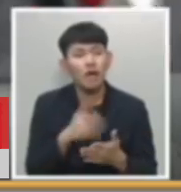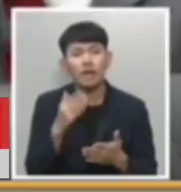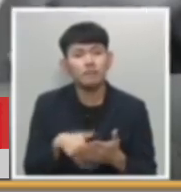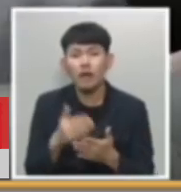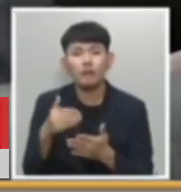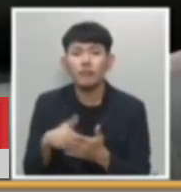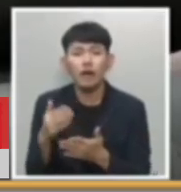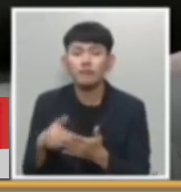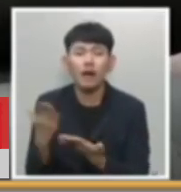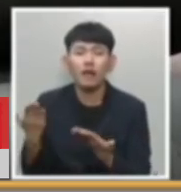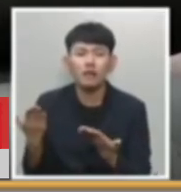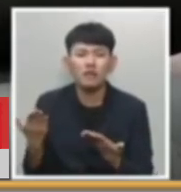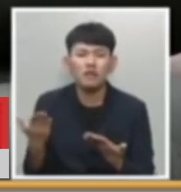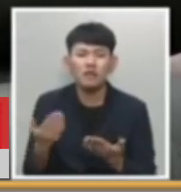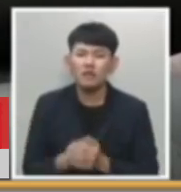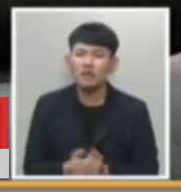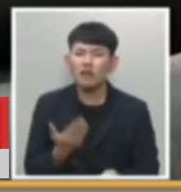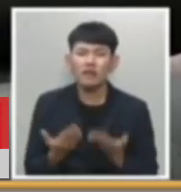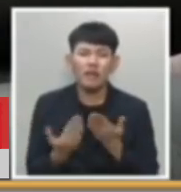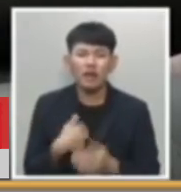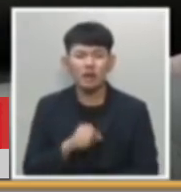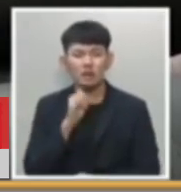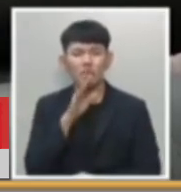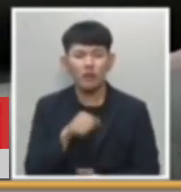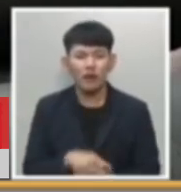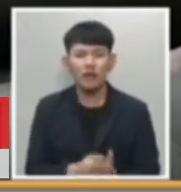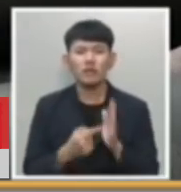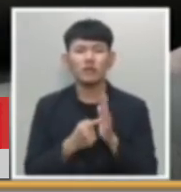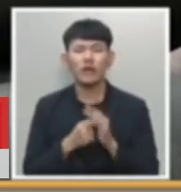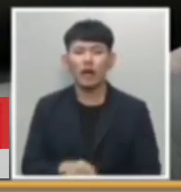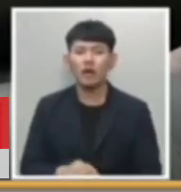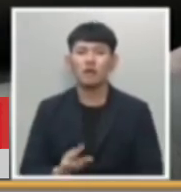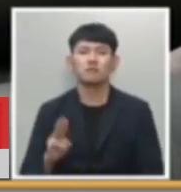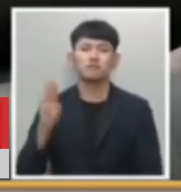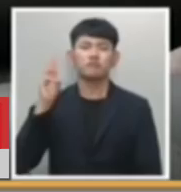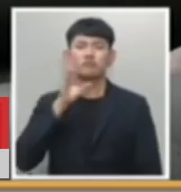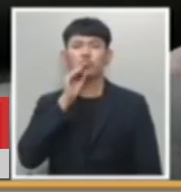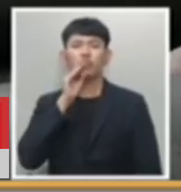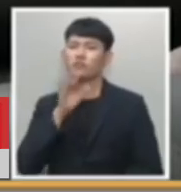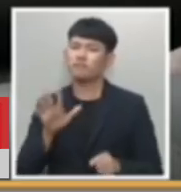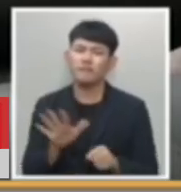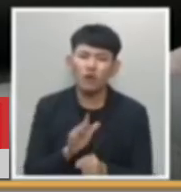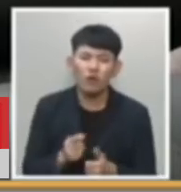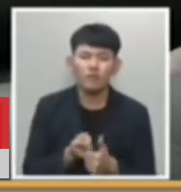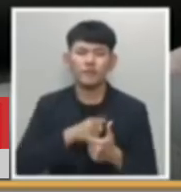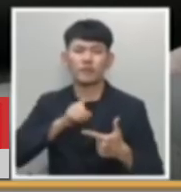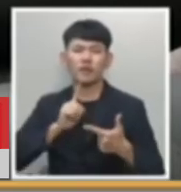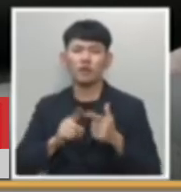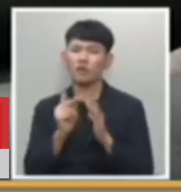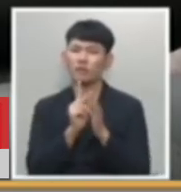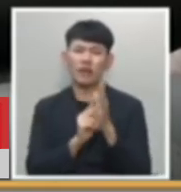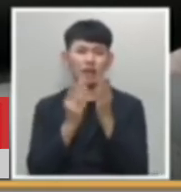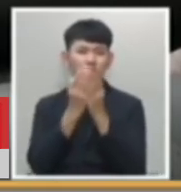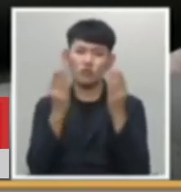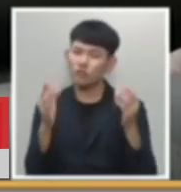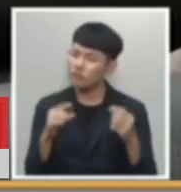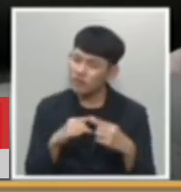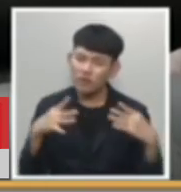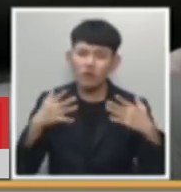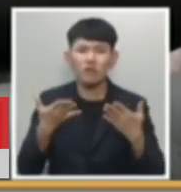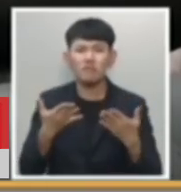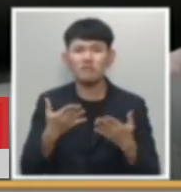ผ่านไปไม่ว่าจะเป็นการทักท้วงเรื่องถวายสัตว์ไม่ครบเรื่องแถลงนโยบายไม่เป็นไปตามบทบัญญัติรัฐธรรมนูญผ่านไปหมดไม่มีอะ